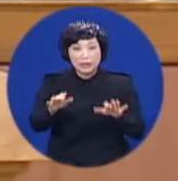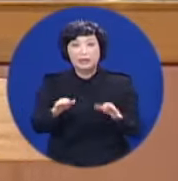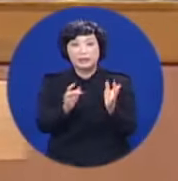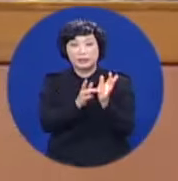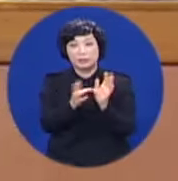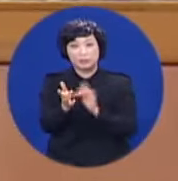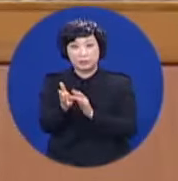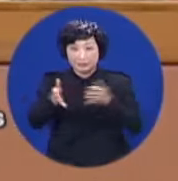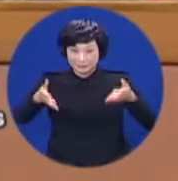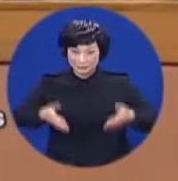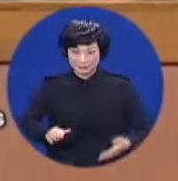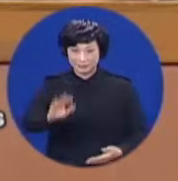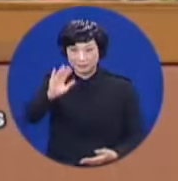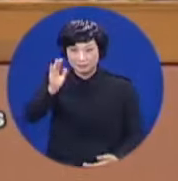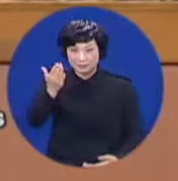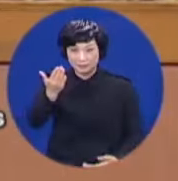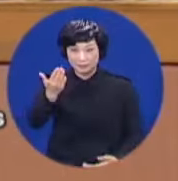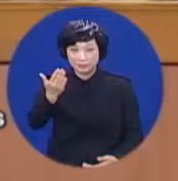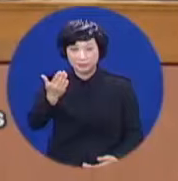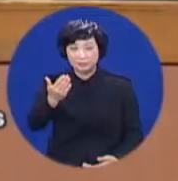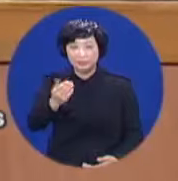태어나서